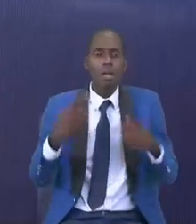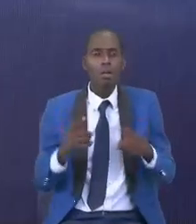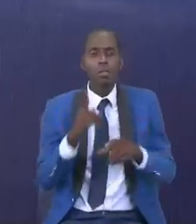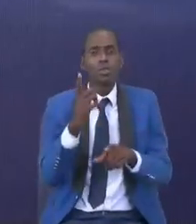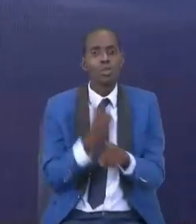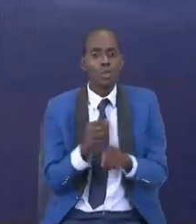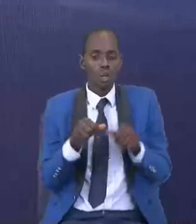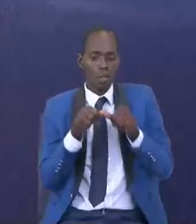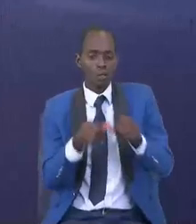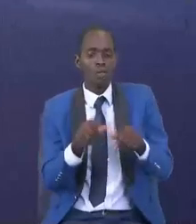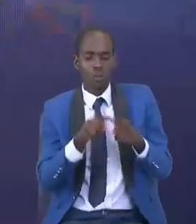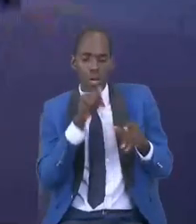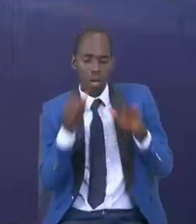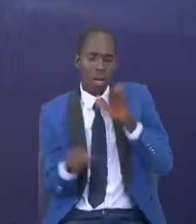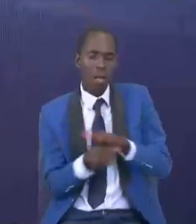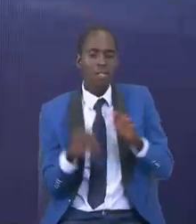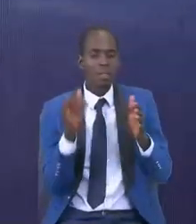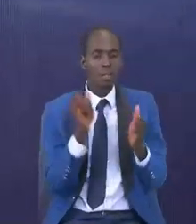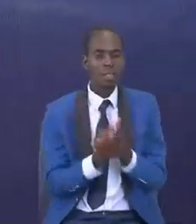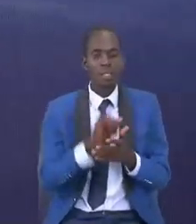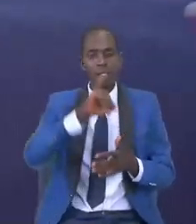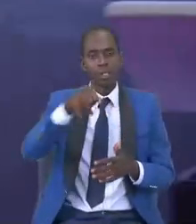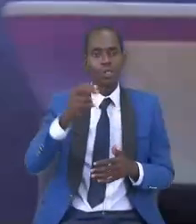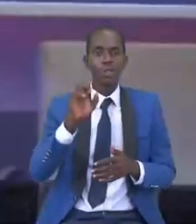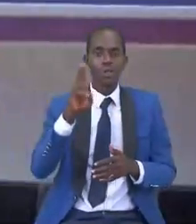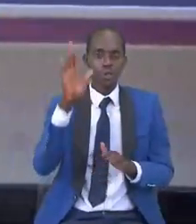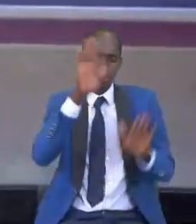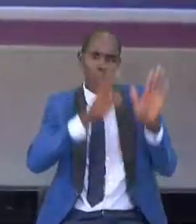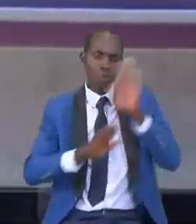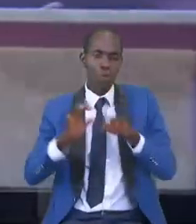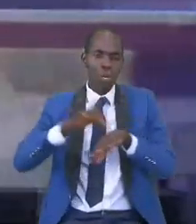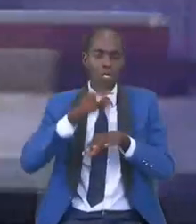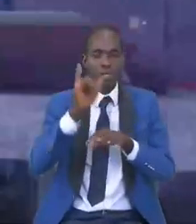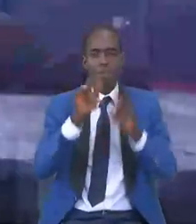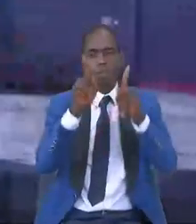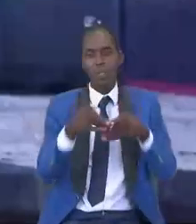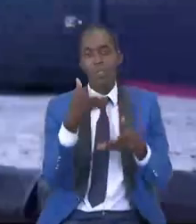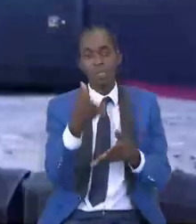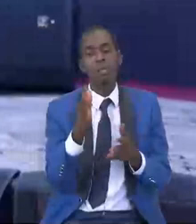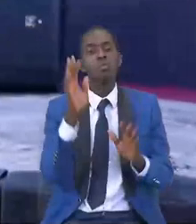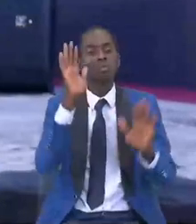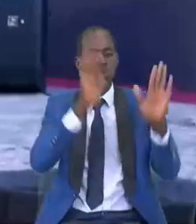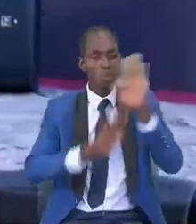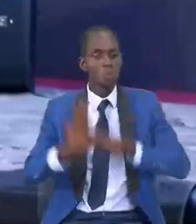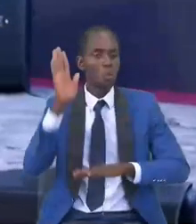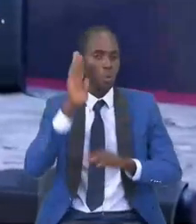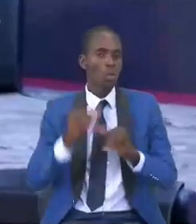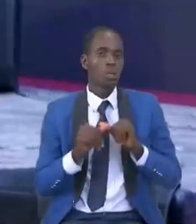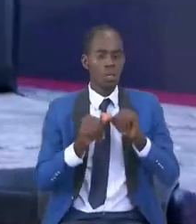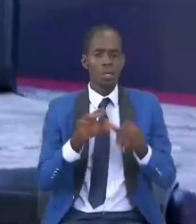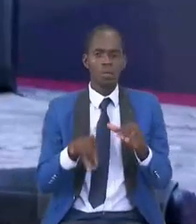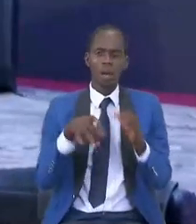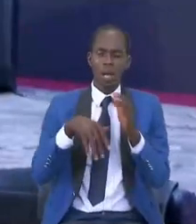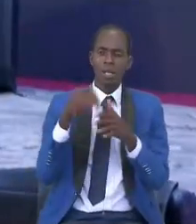à garder ce journal charnel là-bas. Les problèmes vont continuer. Et parfois même, il y a une personne